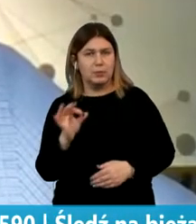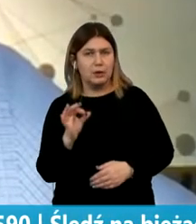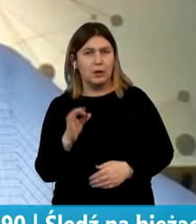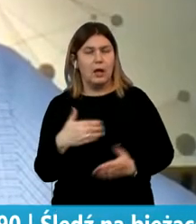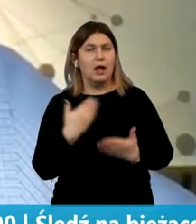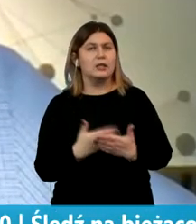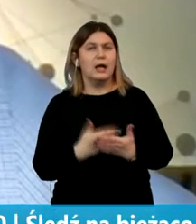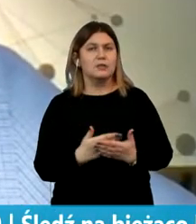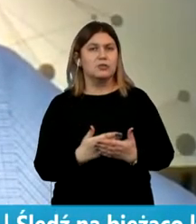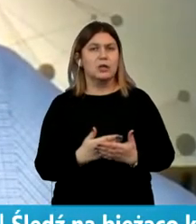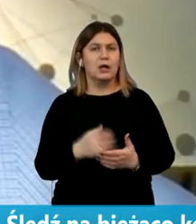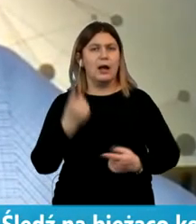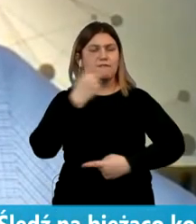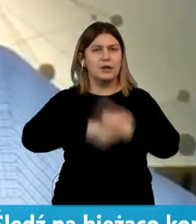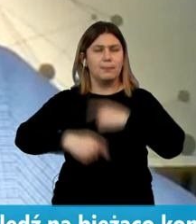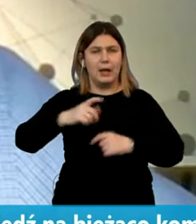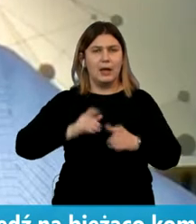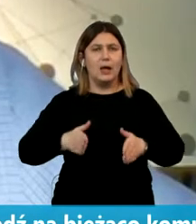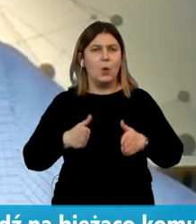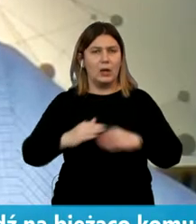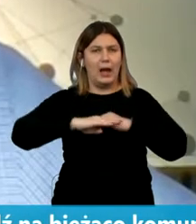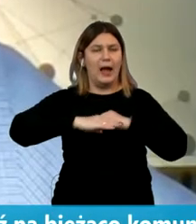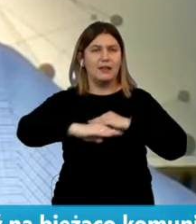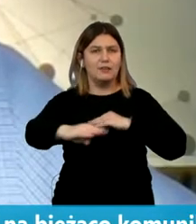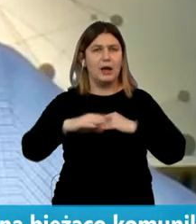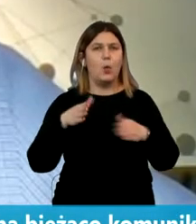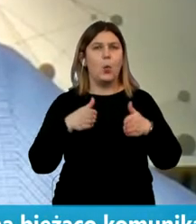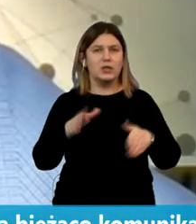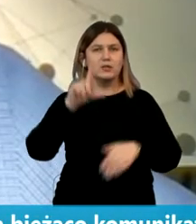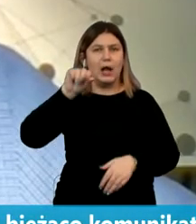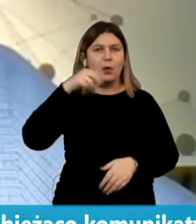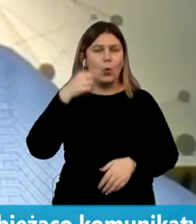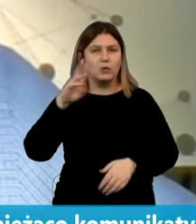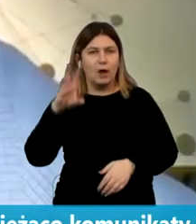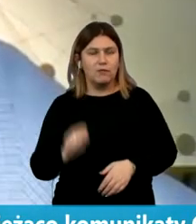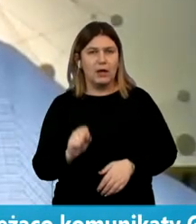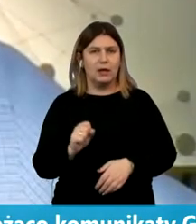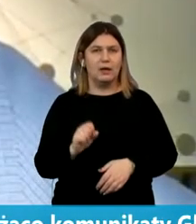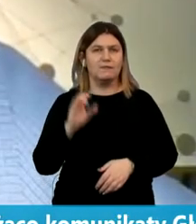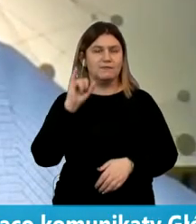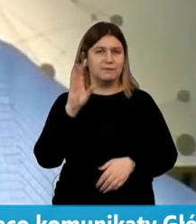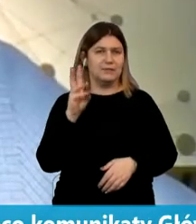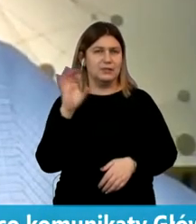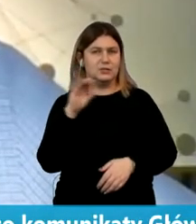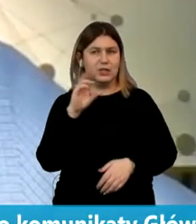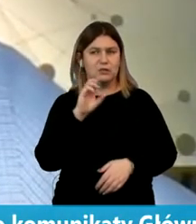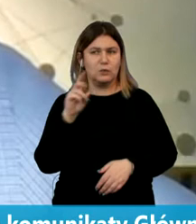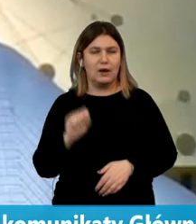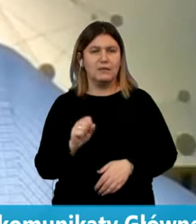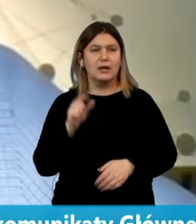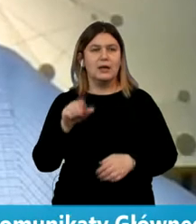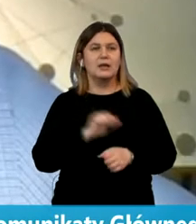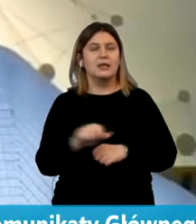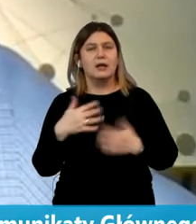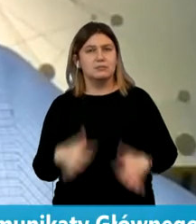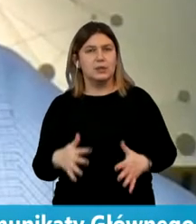Dlaczego nie został wymieniony asfalt na całej długości ulicy Ludowej oraz Wiszesława? No niestety jest tak, że gdzieś